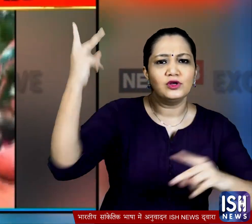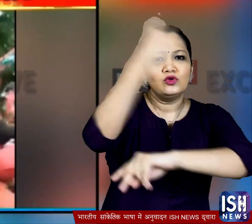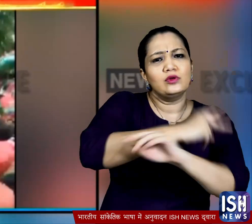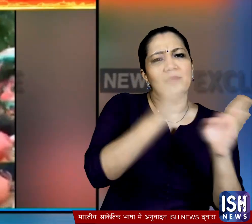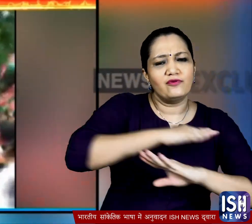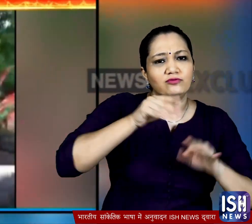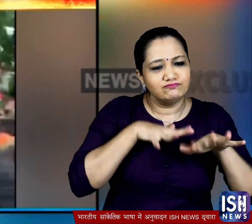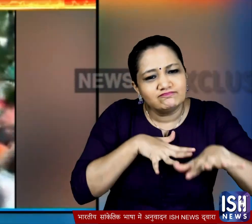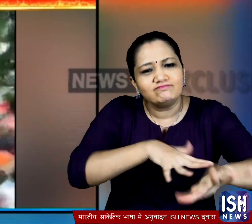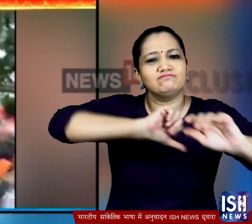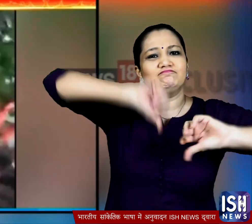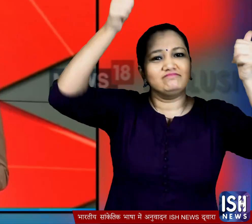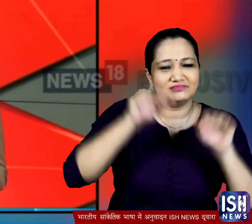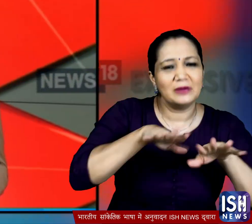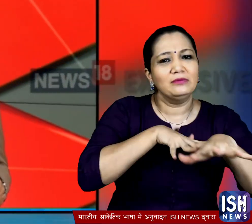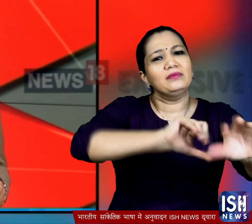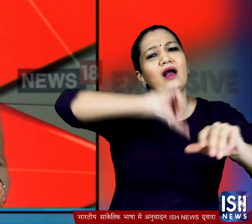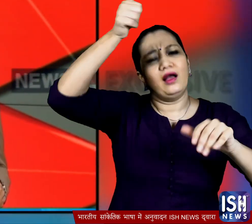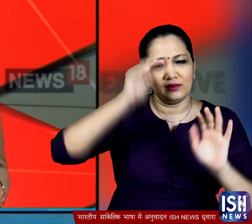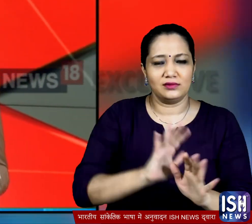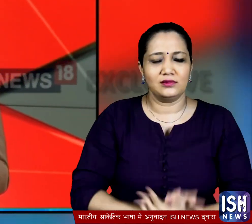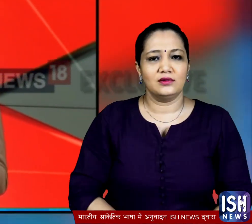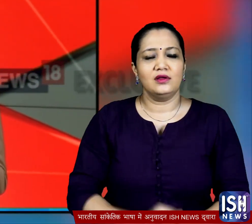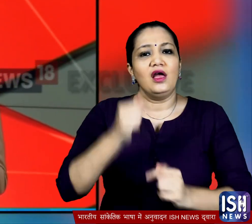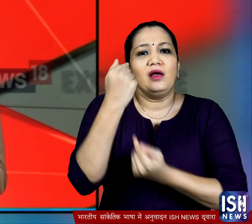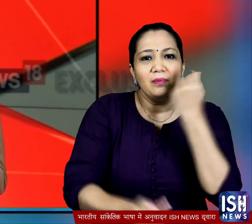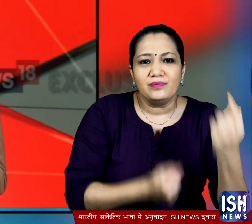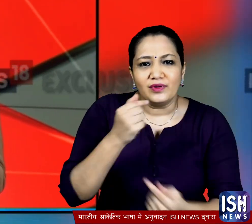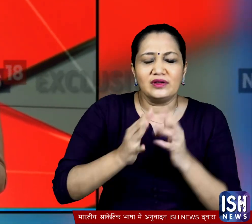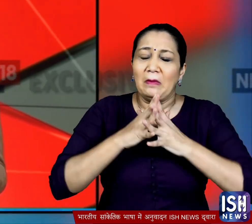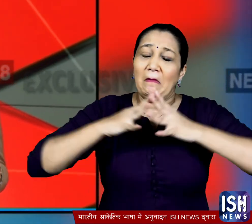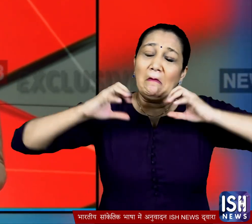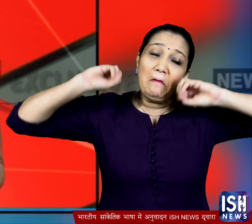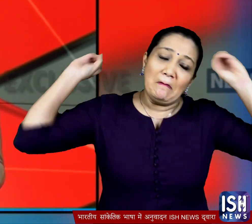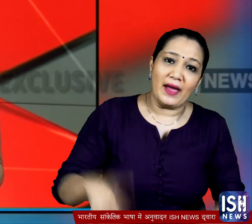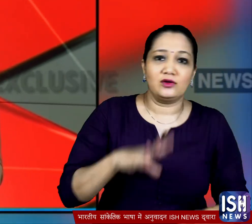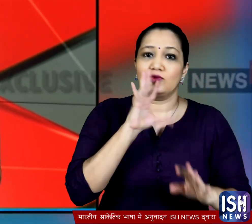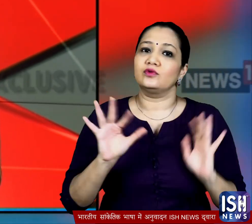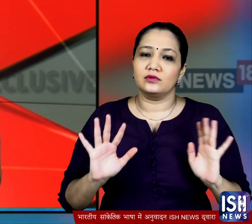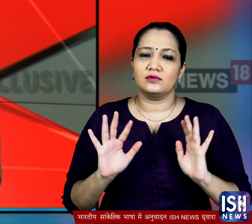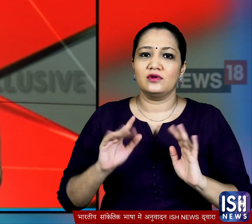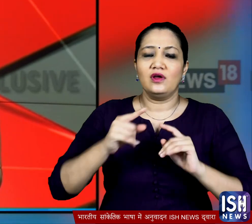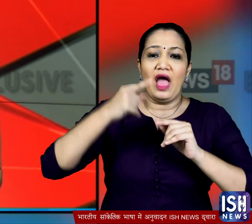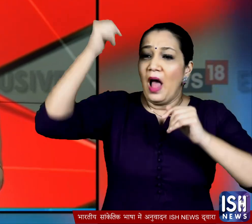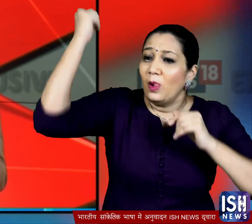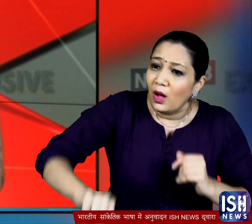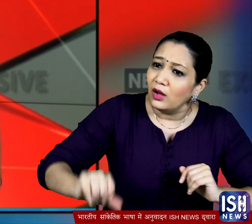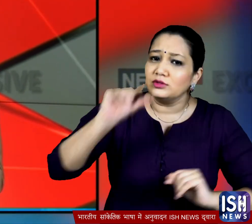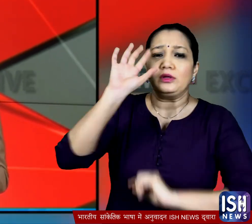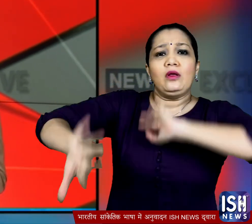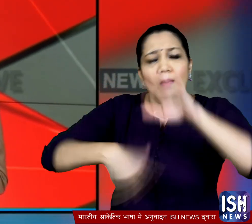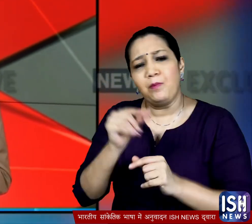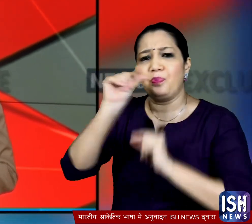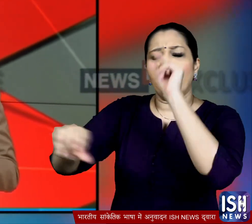दिन पहले वहां रैली निकाली थी। सौभाग्य की बात यह कि राजनीति का ये सबसे घटिया स्तर है, जिसमें विरोधी की हार पर